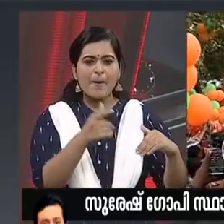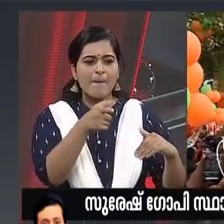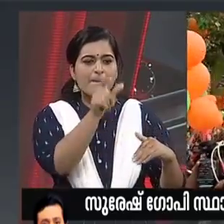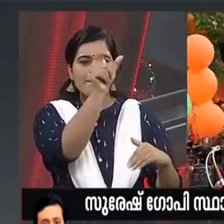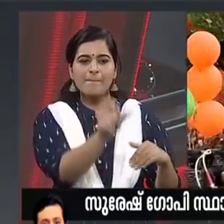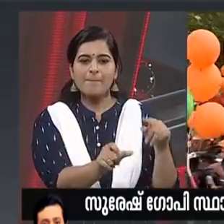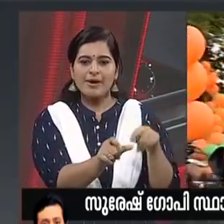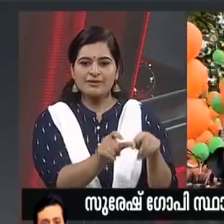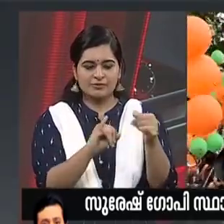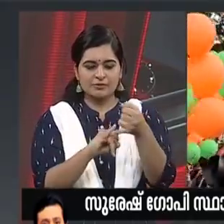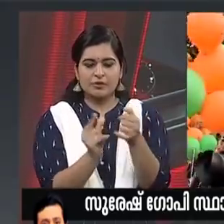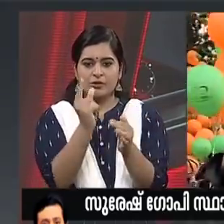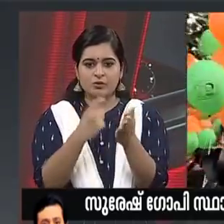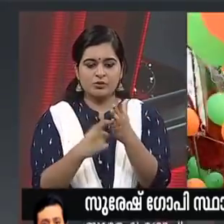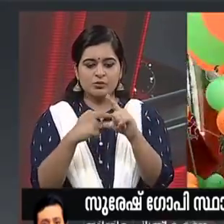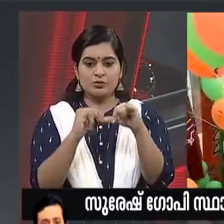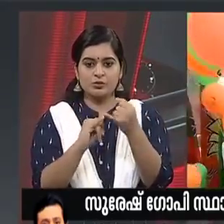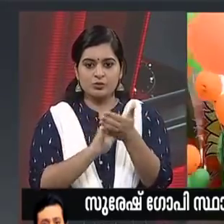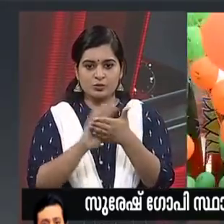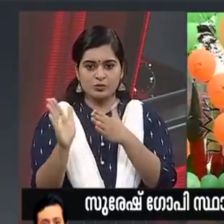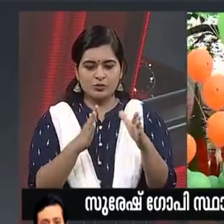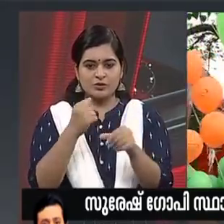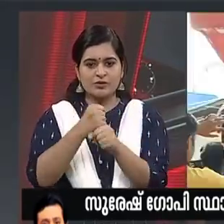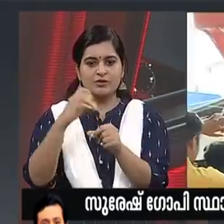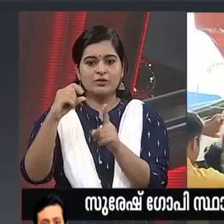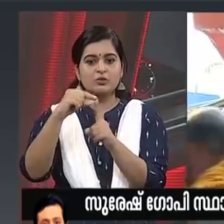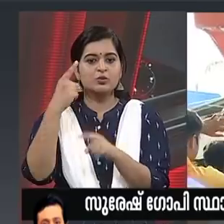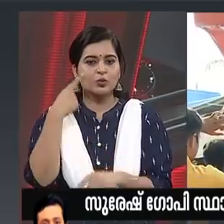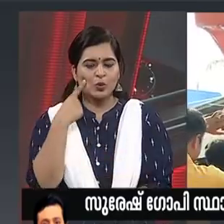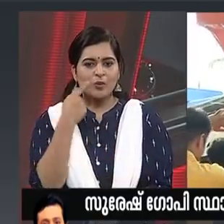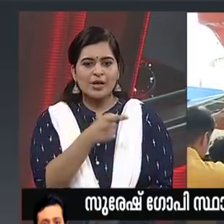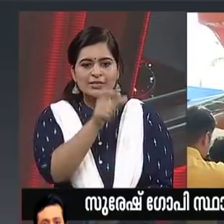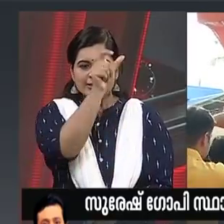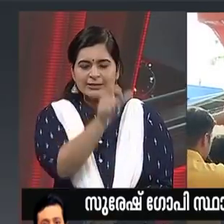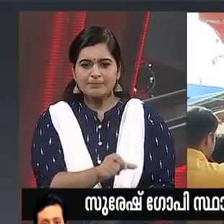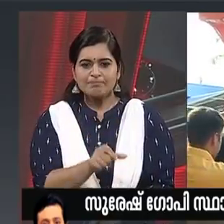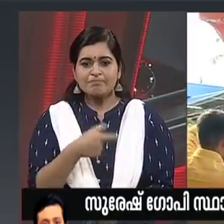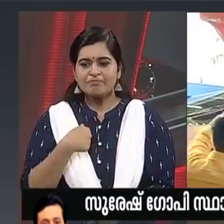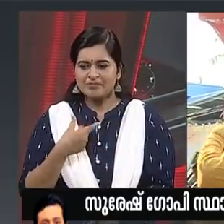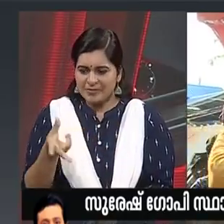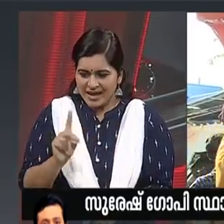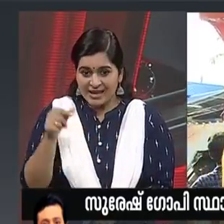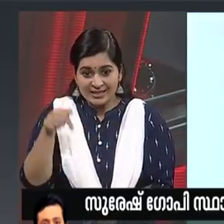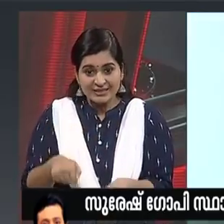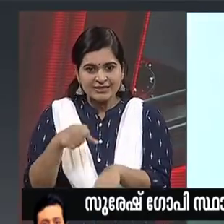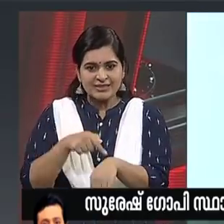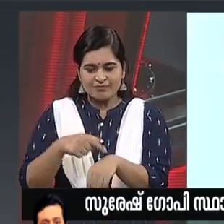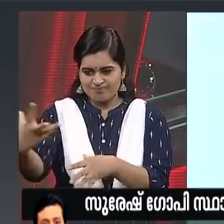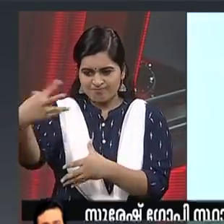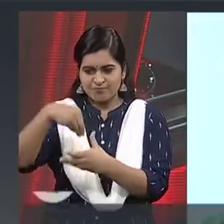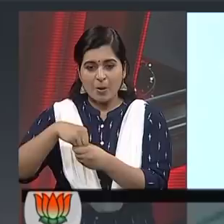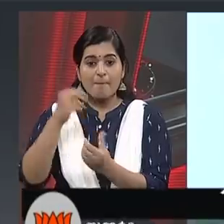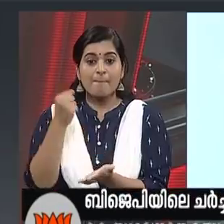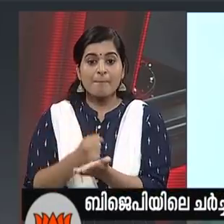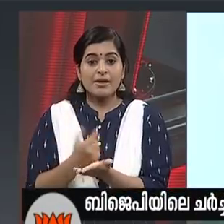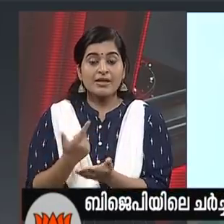ശ്രമത്തിന്റെ കാരണം. ഓരോ സീറ്റും നിർണായകമായിരിക്കെ വന്നേ പറ്റൂ എന്ന് പറഞ്ഞാണ് സുരേഷ് ഗോപിക്ക് മേൽ സംസ്ഥാന നേതാക്കളുടെ സമ്മർദ്ദം. വട്ടിയൂർക്കാവ്